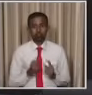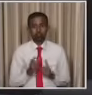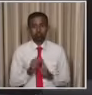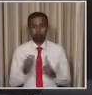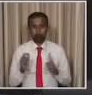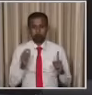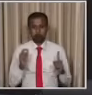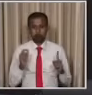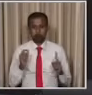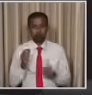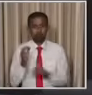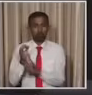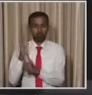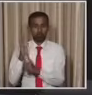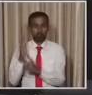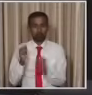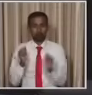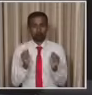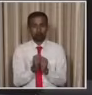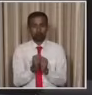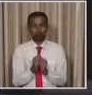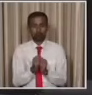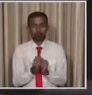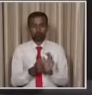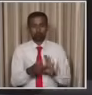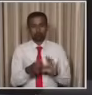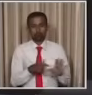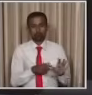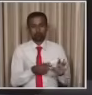ව්‍යවස්ථාදායකයේ විධායකයේ කාර්යභාරය කරන්න ගියහම.